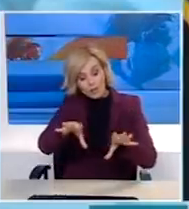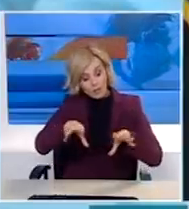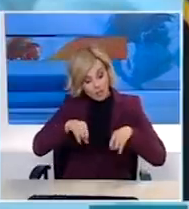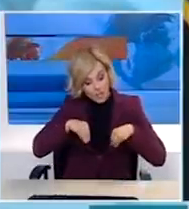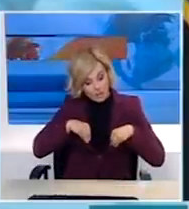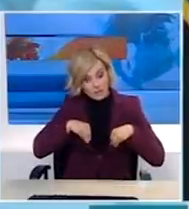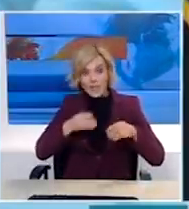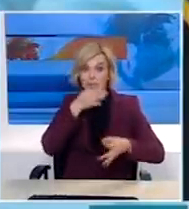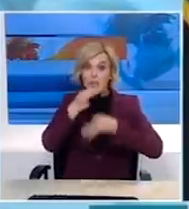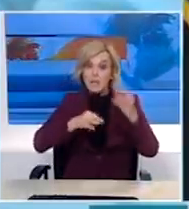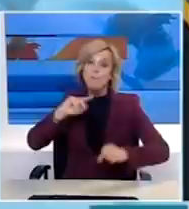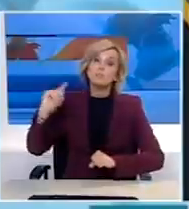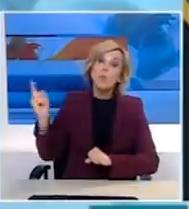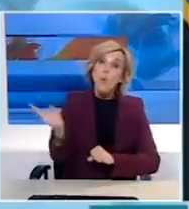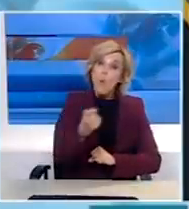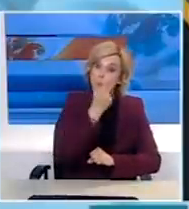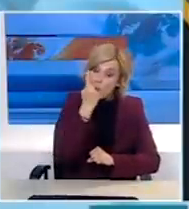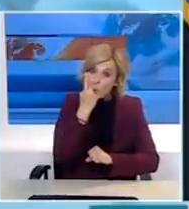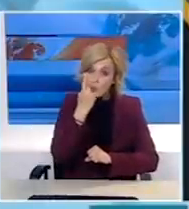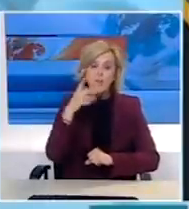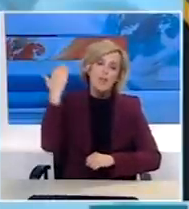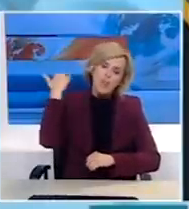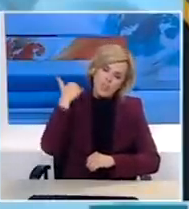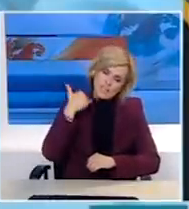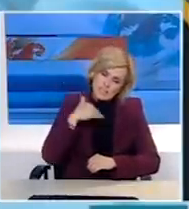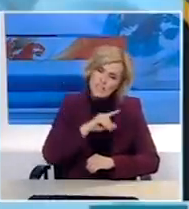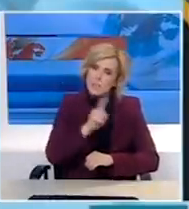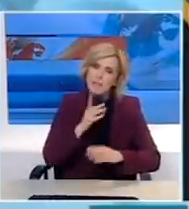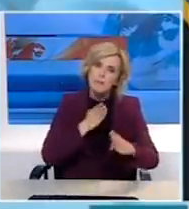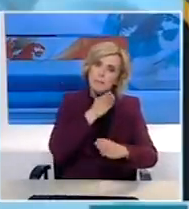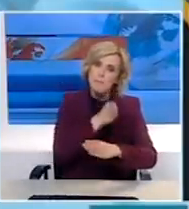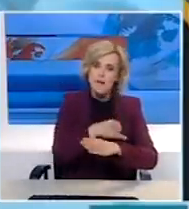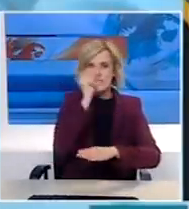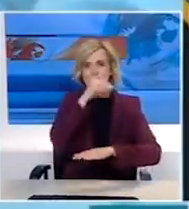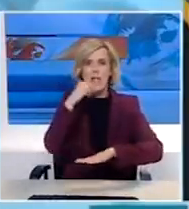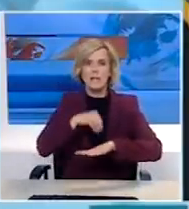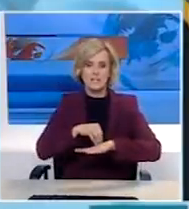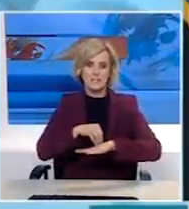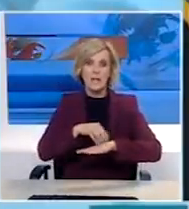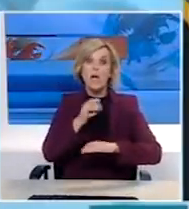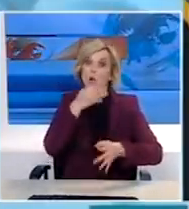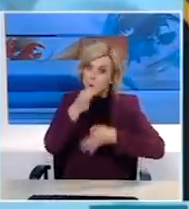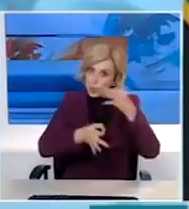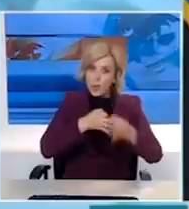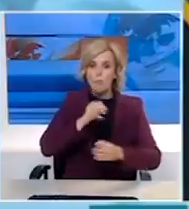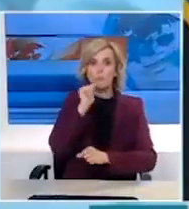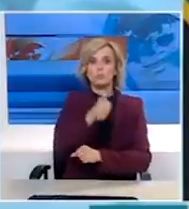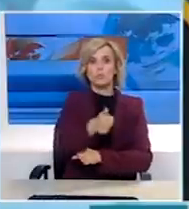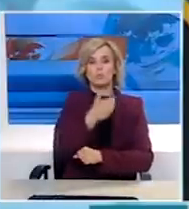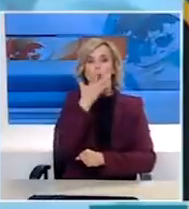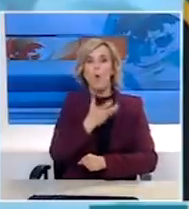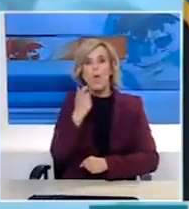πιστούς να θυσιάσουν την παρουσία τους στην Εκκλησία για χάρη των αδελφών τους. Ας ακολουθήσουμε όλη την προτροπή της. Φέτος